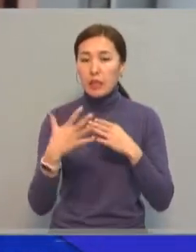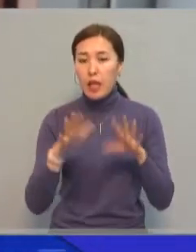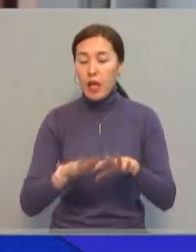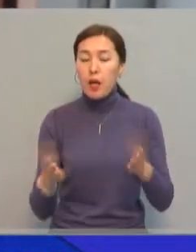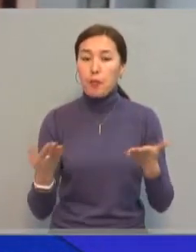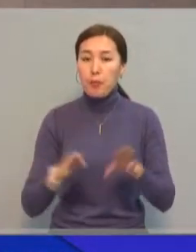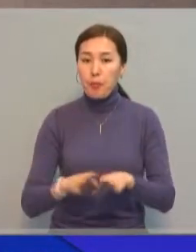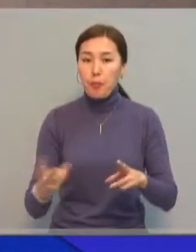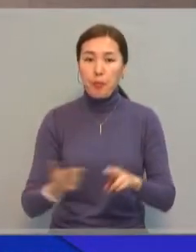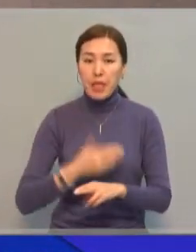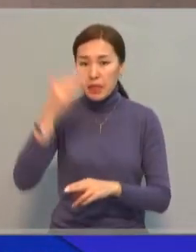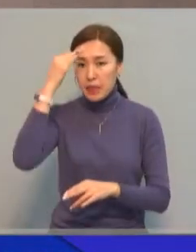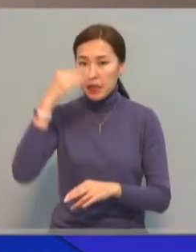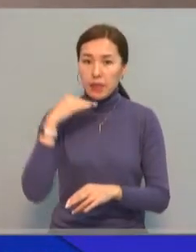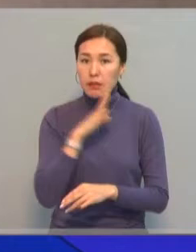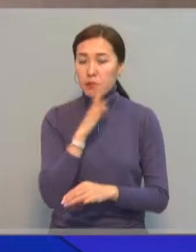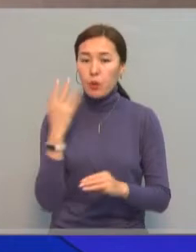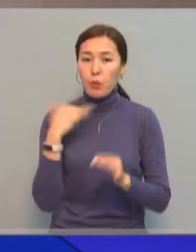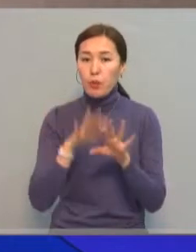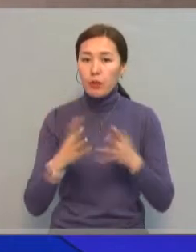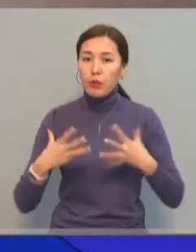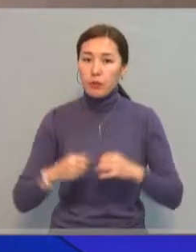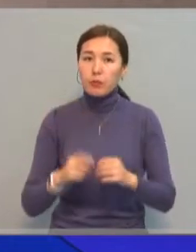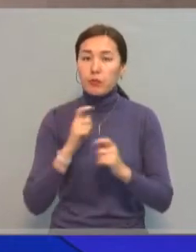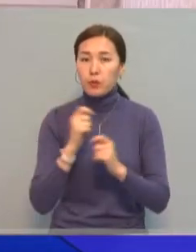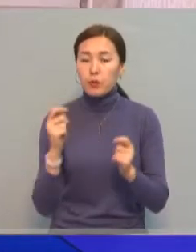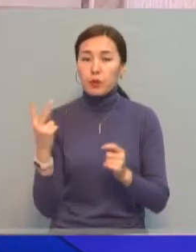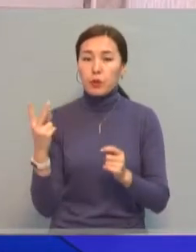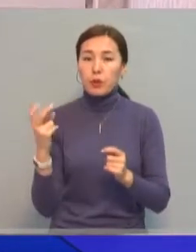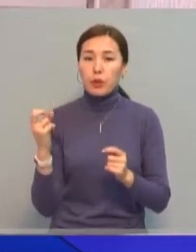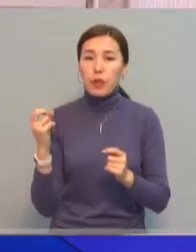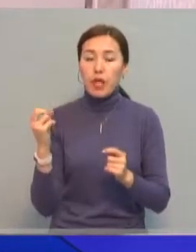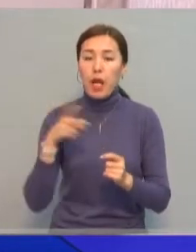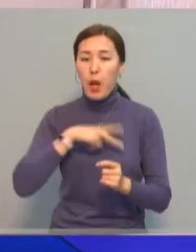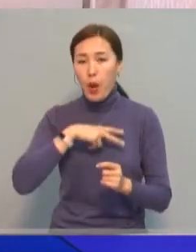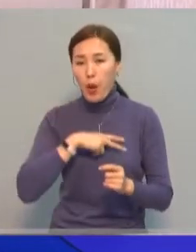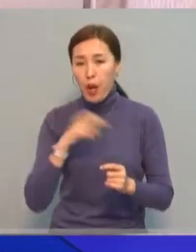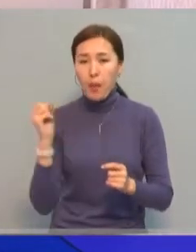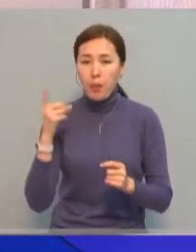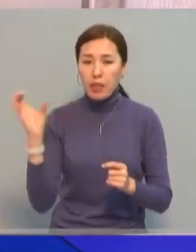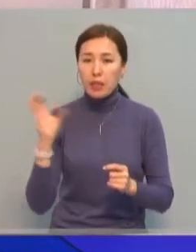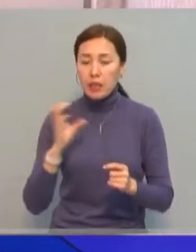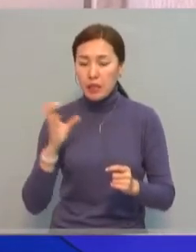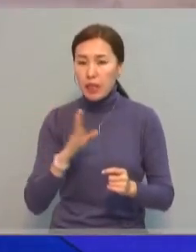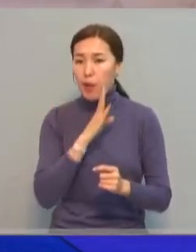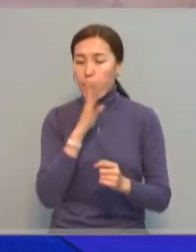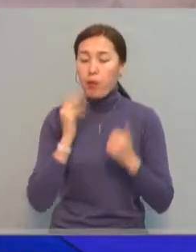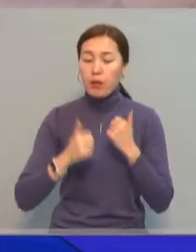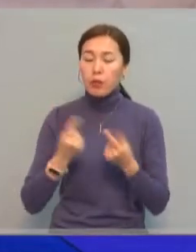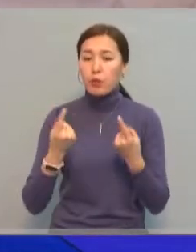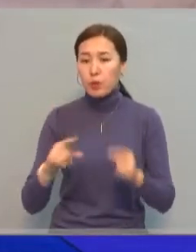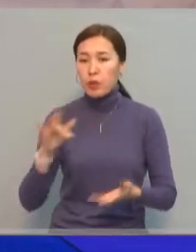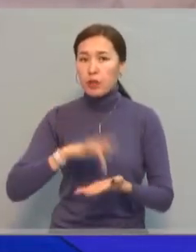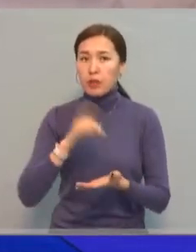дети, оставшиеся без попечения родителей, многодетные семьи, обладатели подвесок Алтын и Кумыс, награды Батыр-Ана, уязвимые группы и